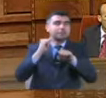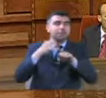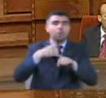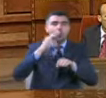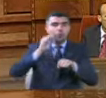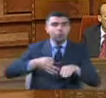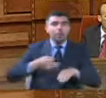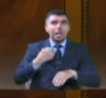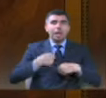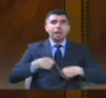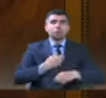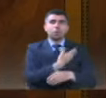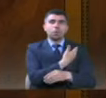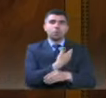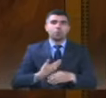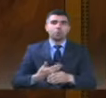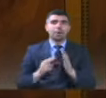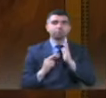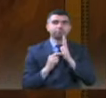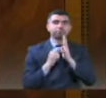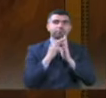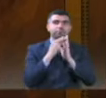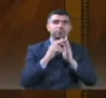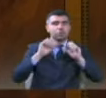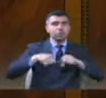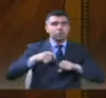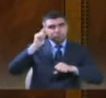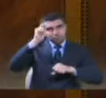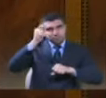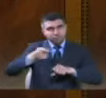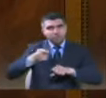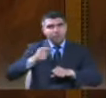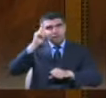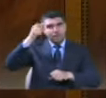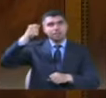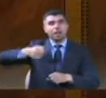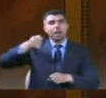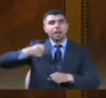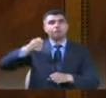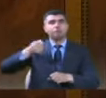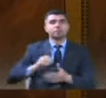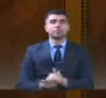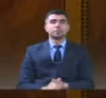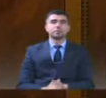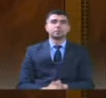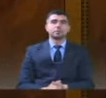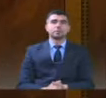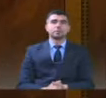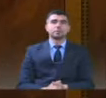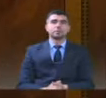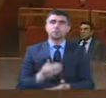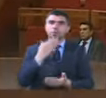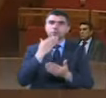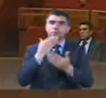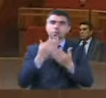السيد رئيس الحكومة إلى السير على دربها مطمئنين، والسلام عليكم ورحمة الله تعالى وبركاته.